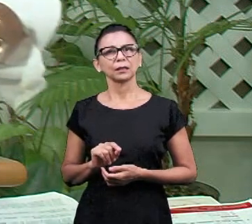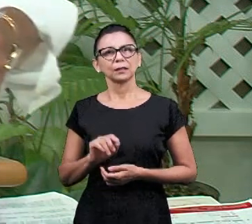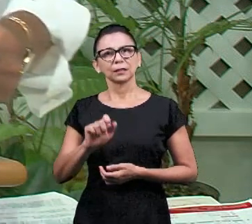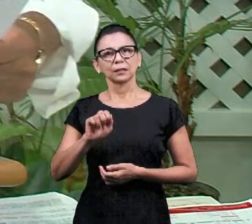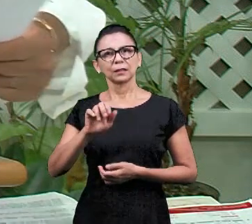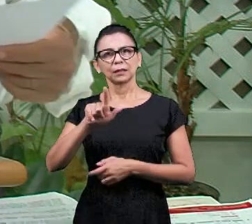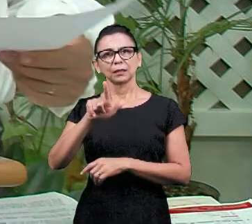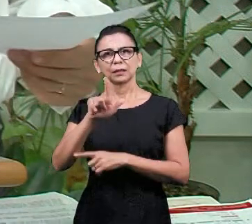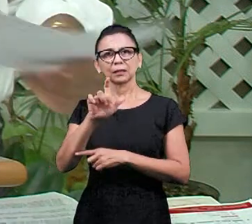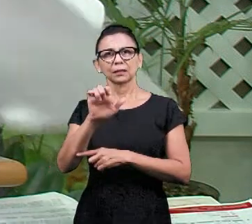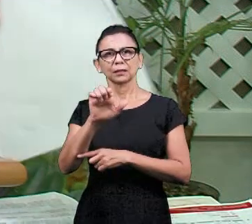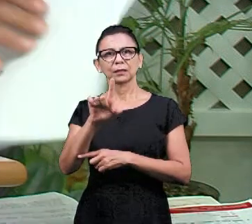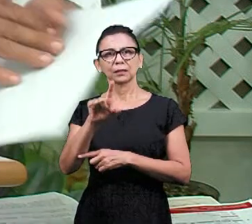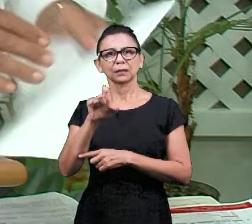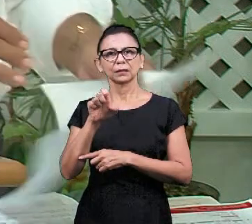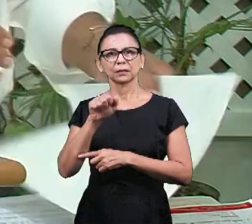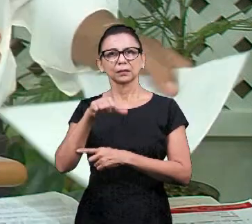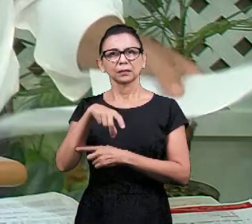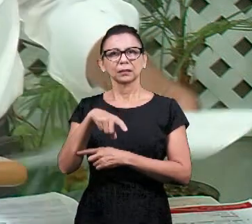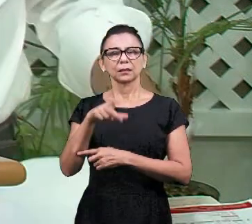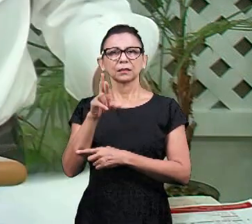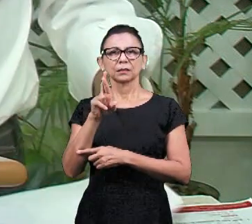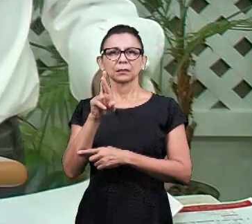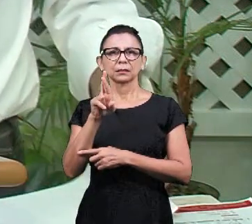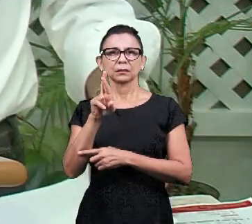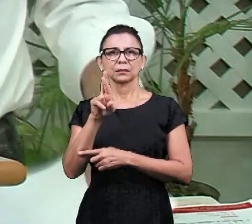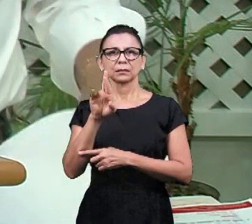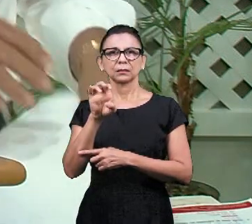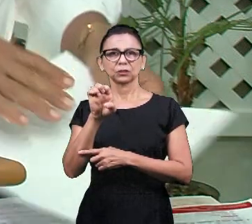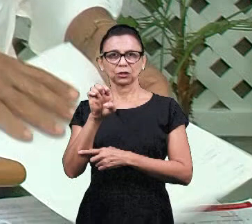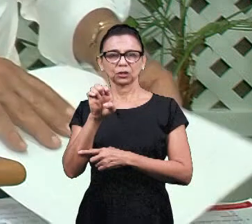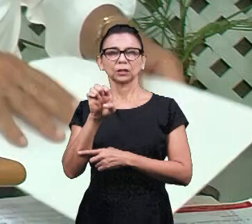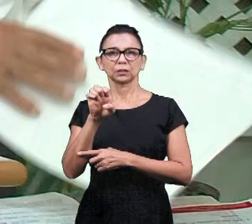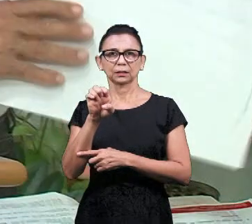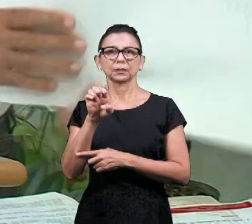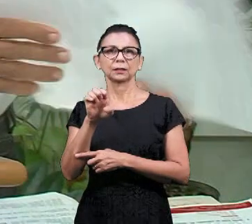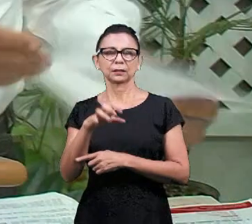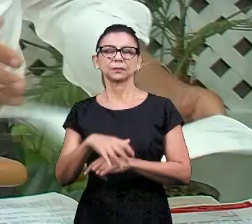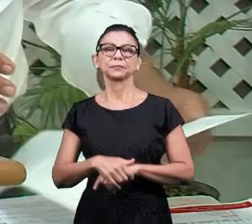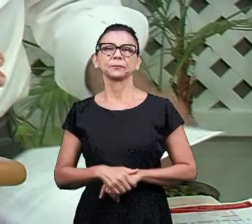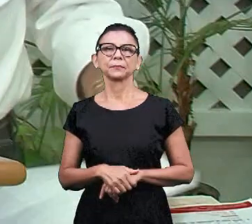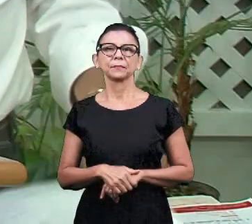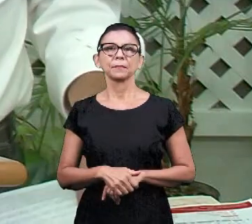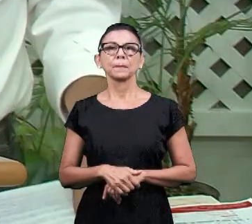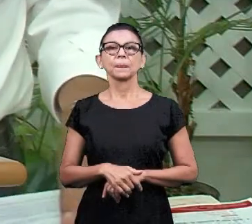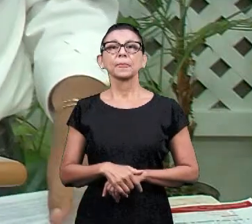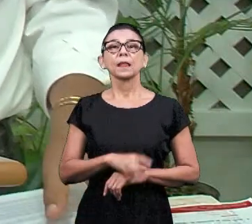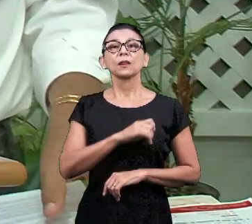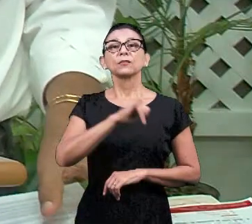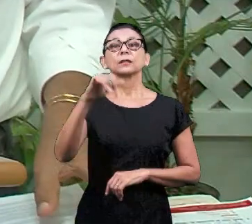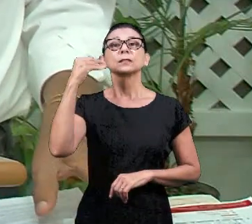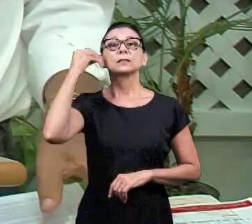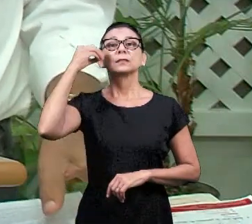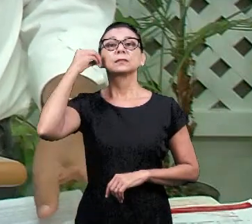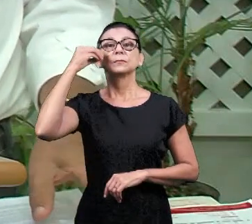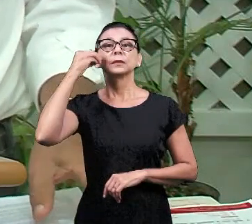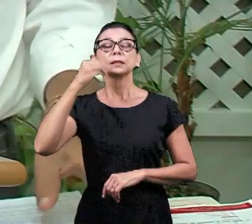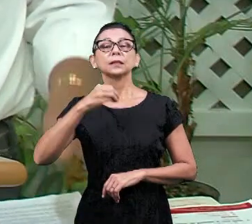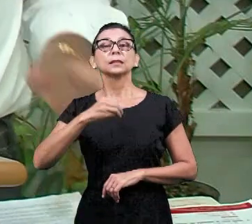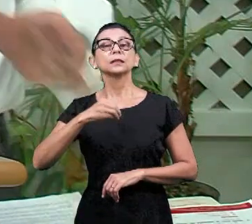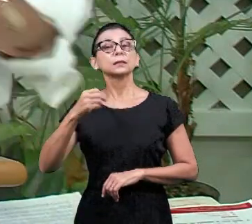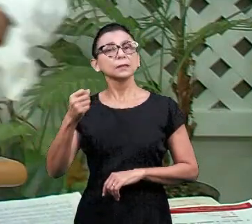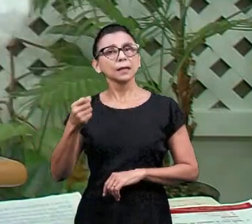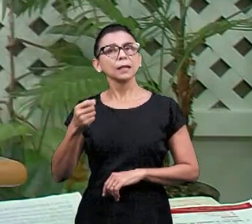le pasteur Alexandre France, qui raconte l'expérience de la bénédiction qu'il a eue à propos